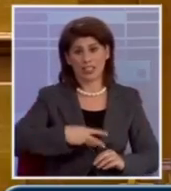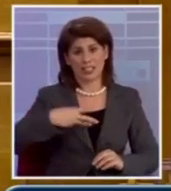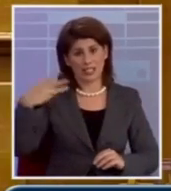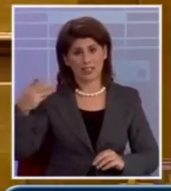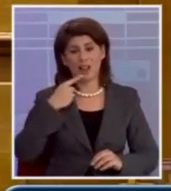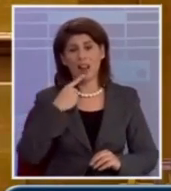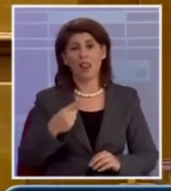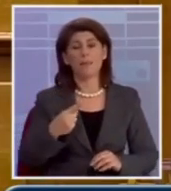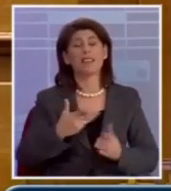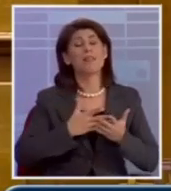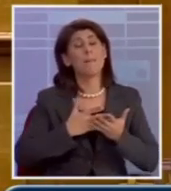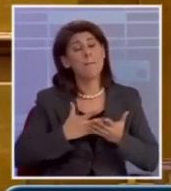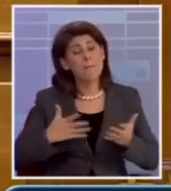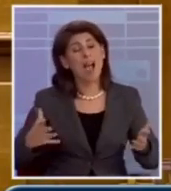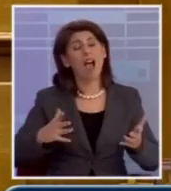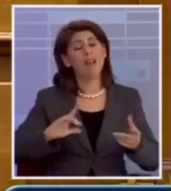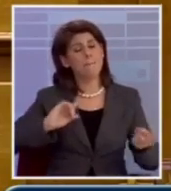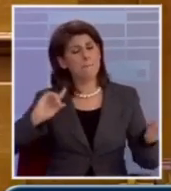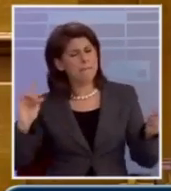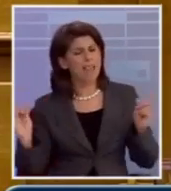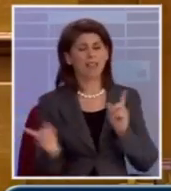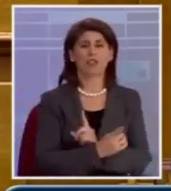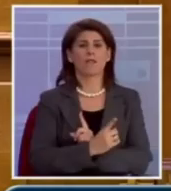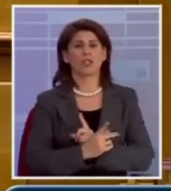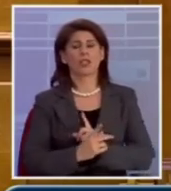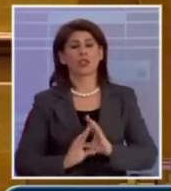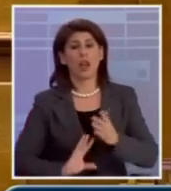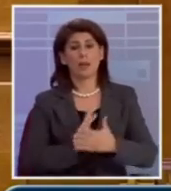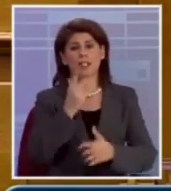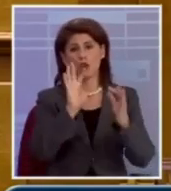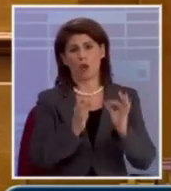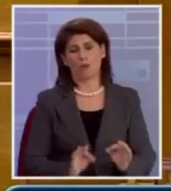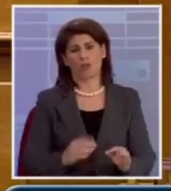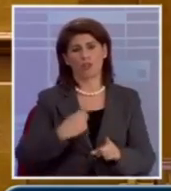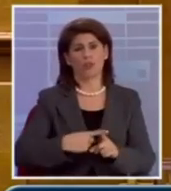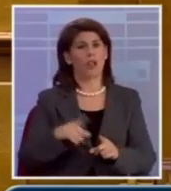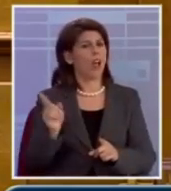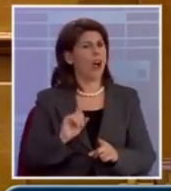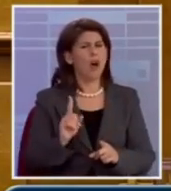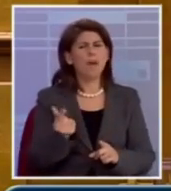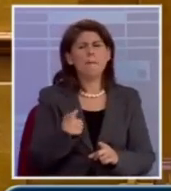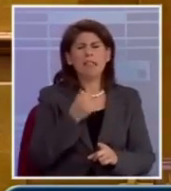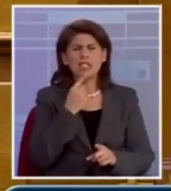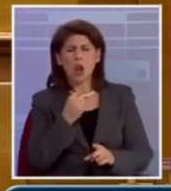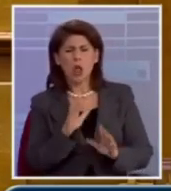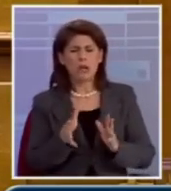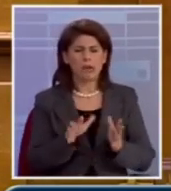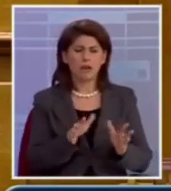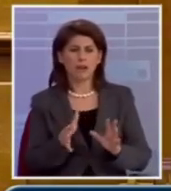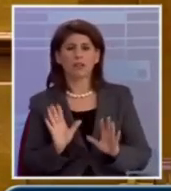μιλάμε για μια μεγάλη μεταστροφή στο αναπτυξιακό μοντέλο της χώρας. Όχι μισόλογα,